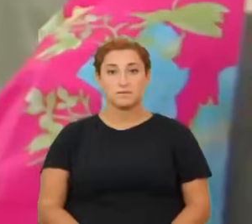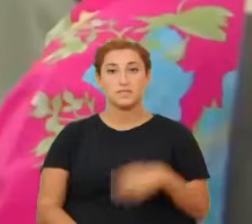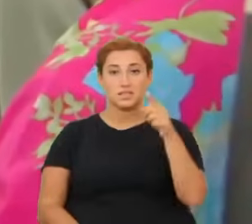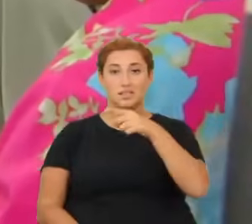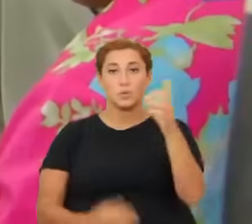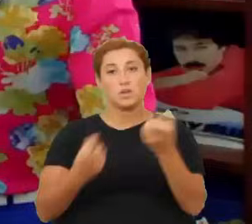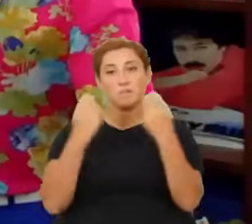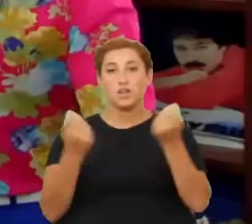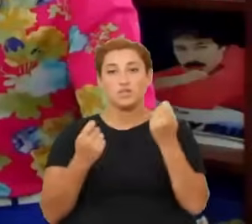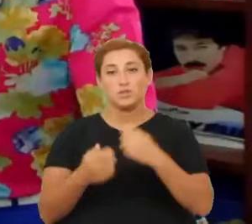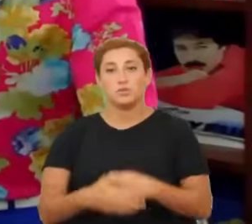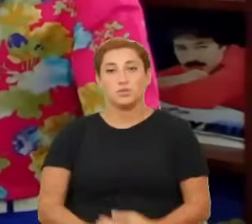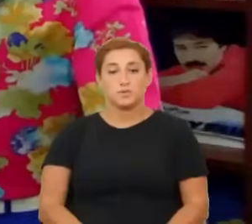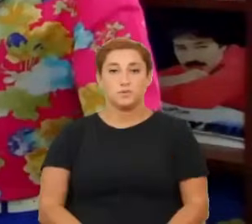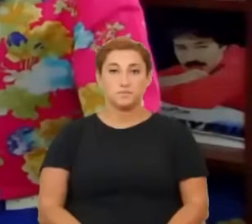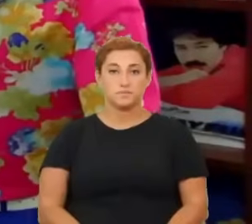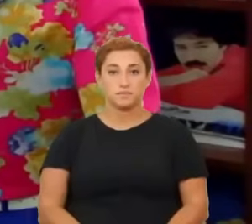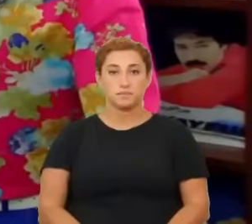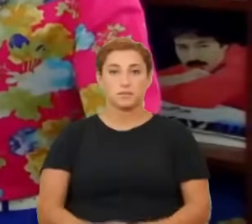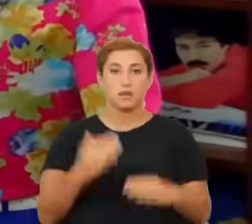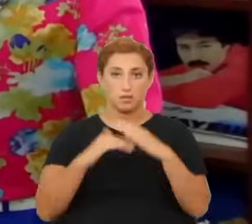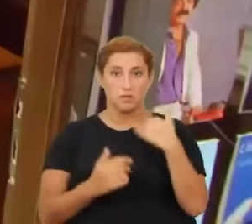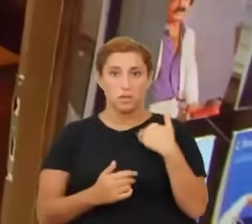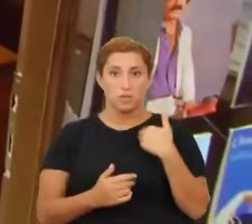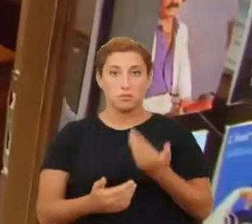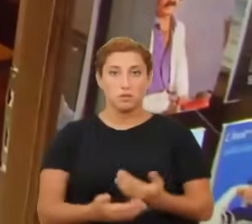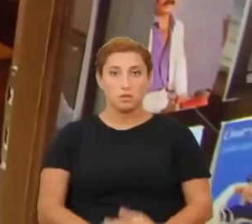Seni kurtarmaya çalışıyor. Bu kaset benim.